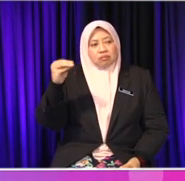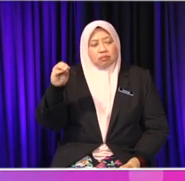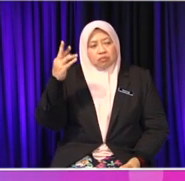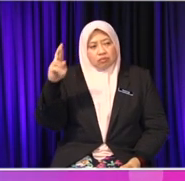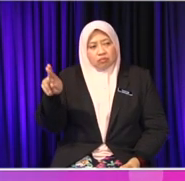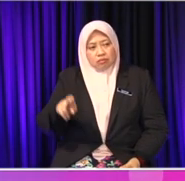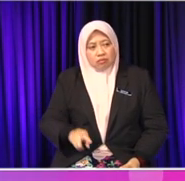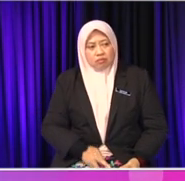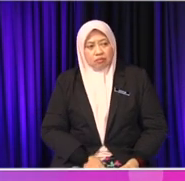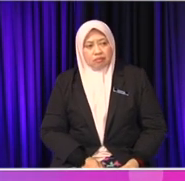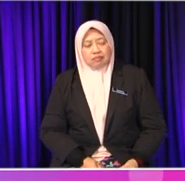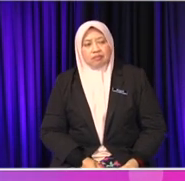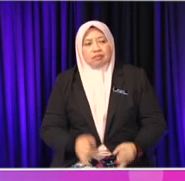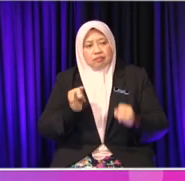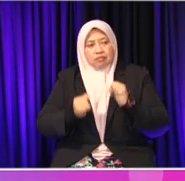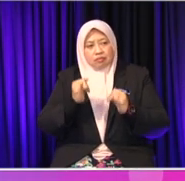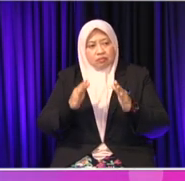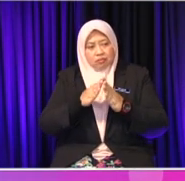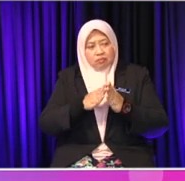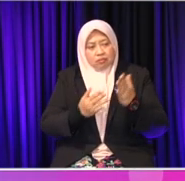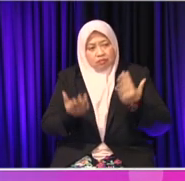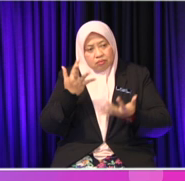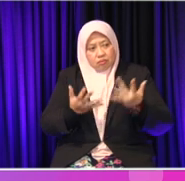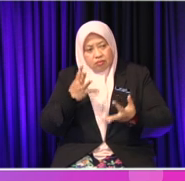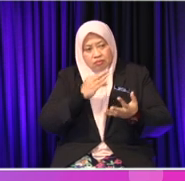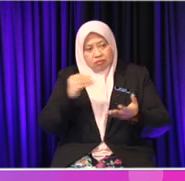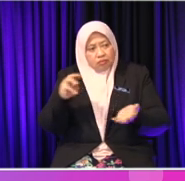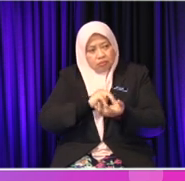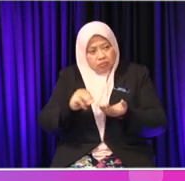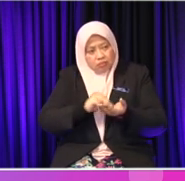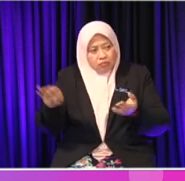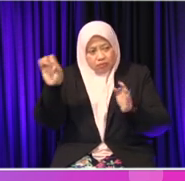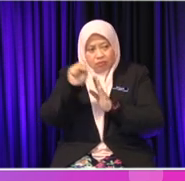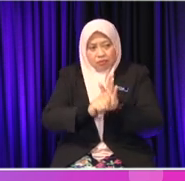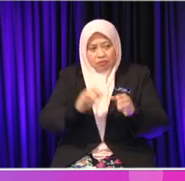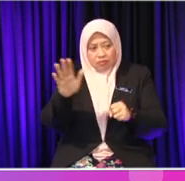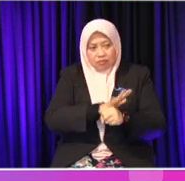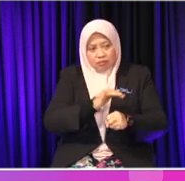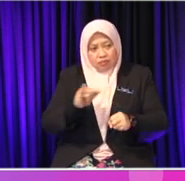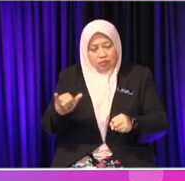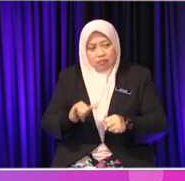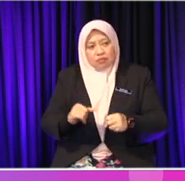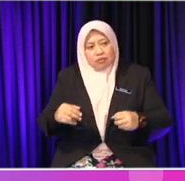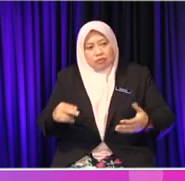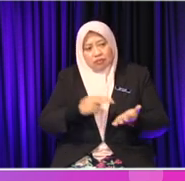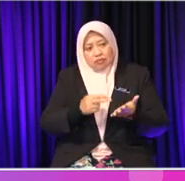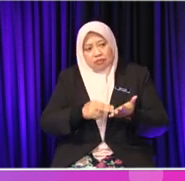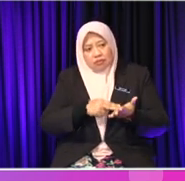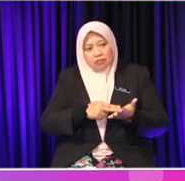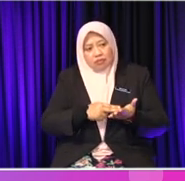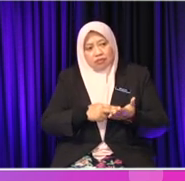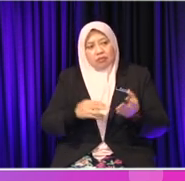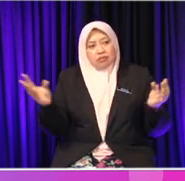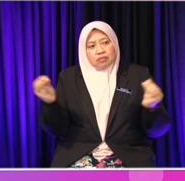230.000 Ringgit jika rumahnya terbakar dan musnah sepenuhnya hitung pampasan